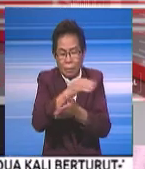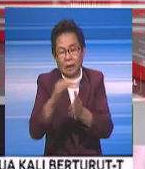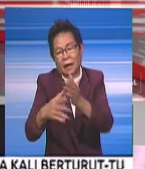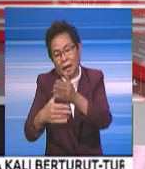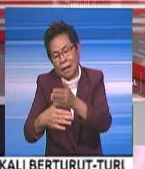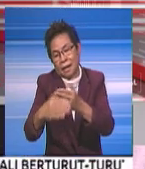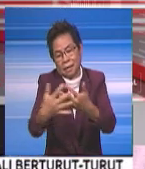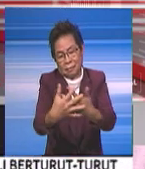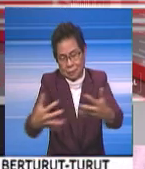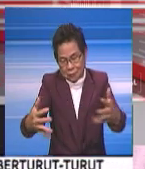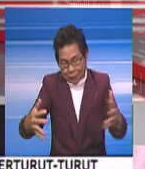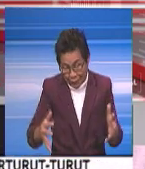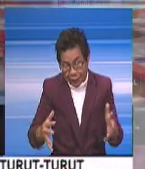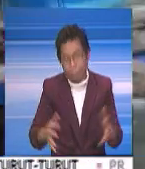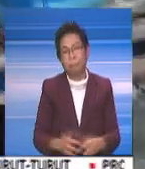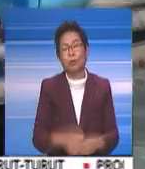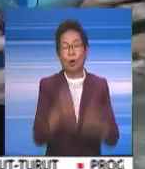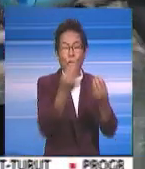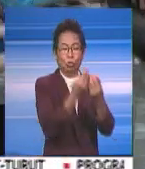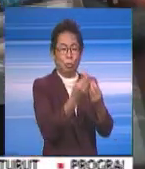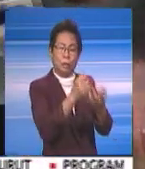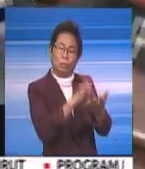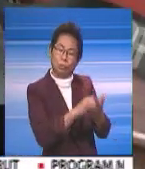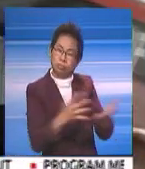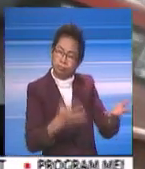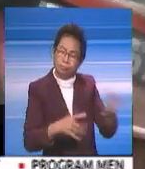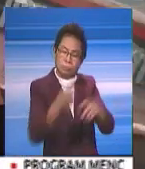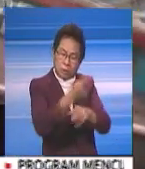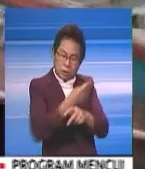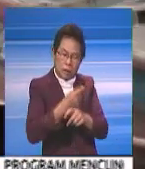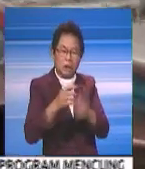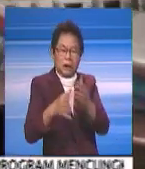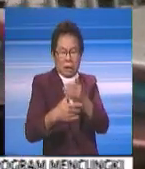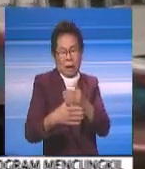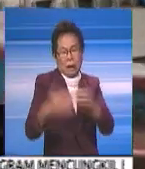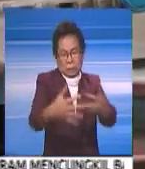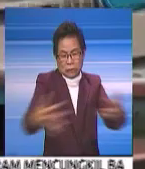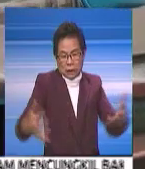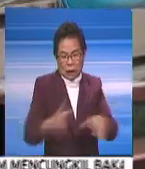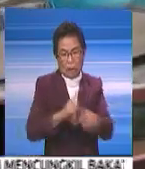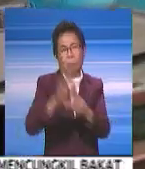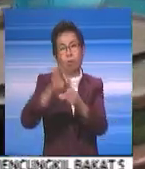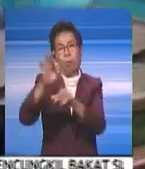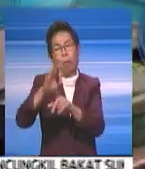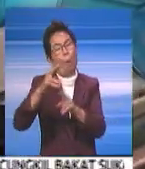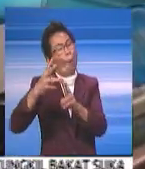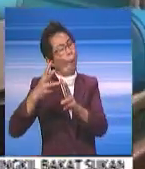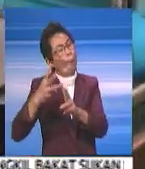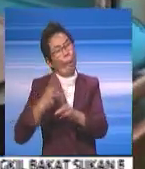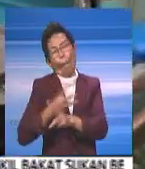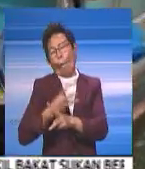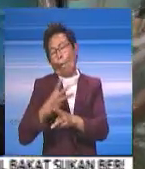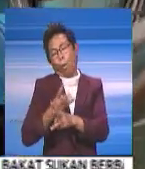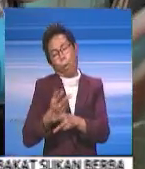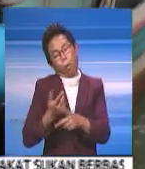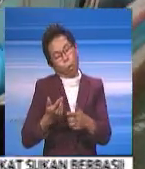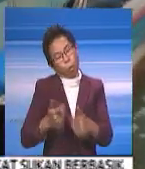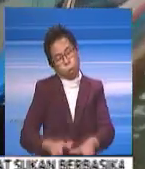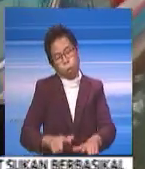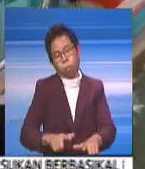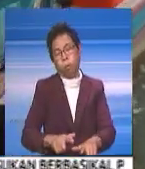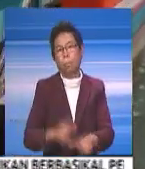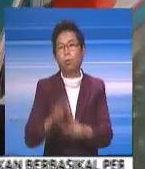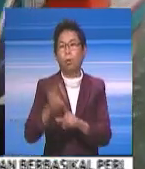sangkar. Tambah beliau, daripada jumlah berkenaan, ternakan ikan sangkar di Pulau Pinang adalah paling teruk terjejas.